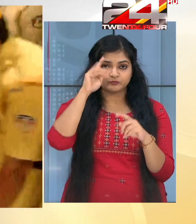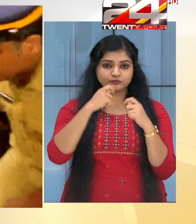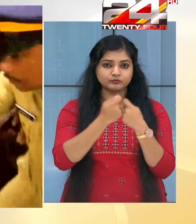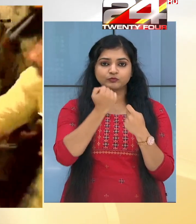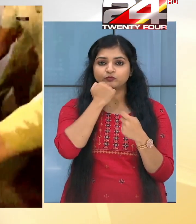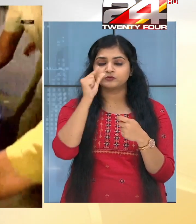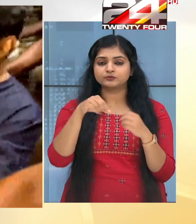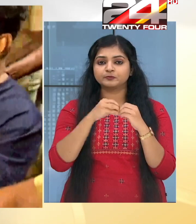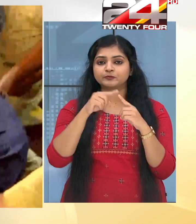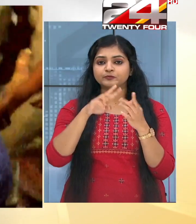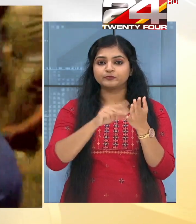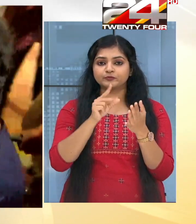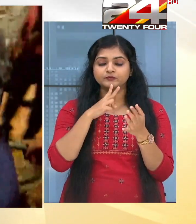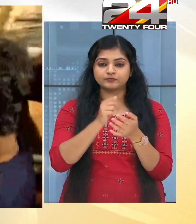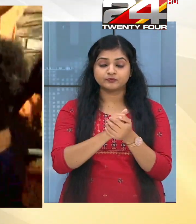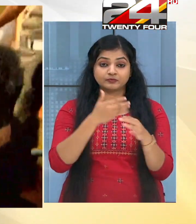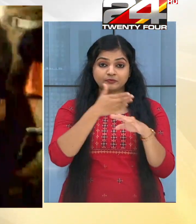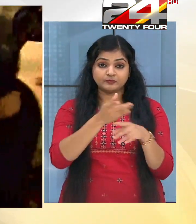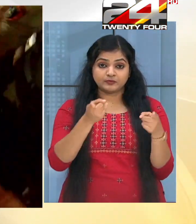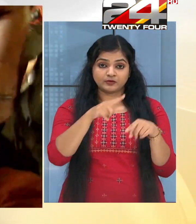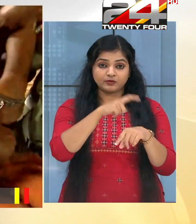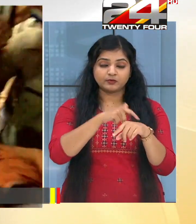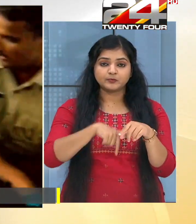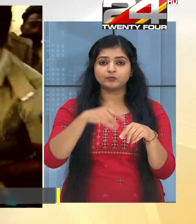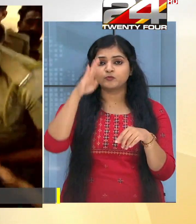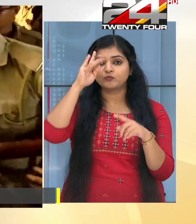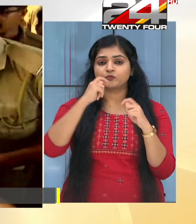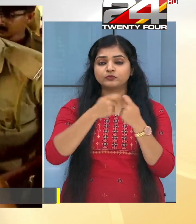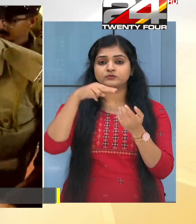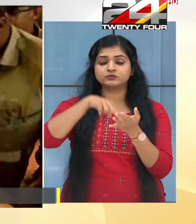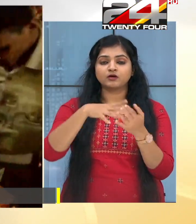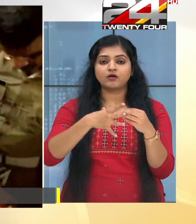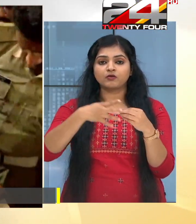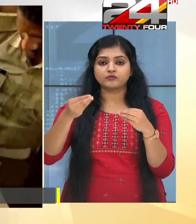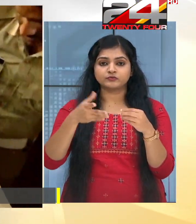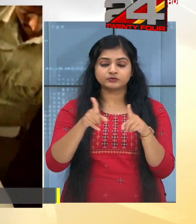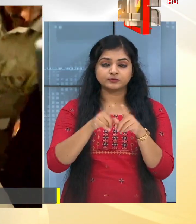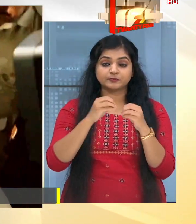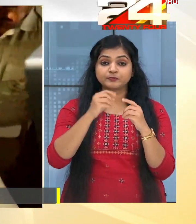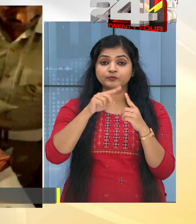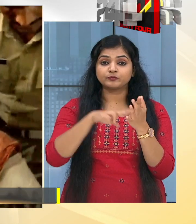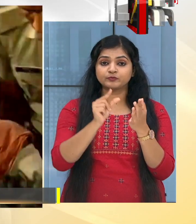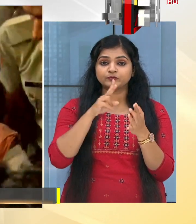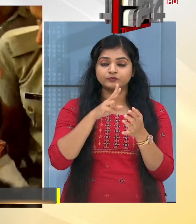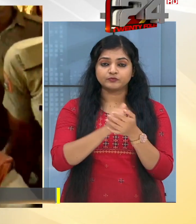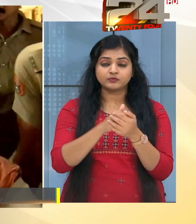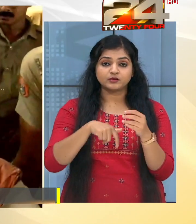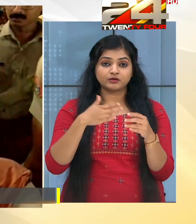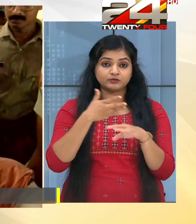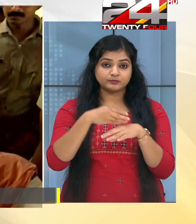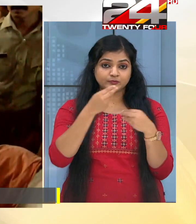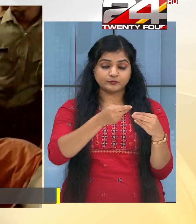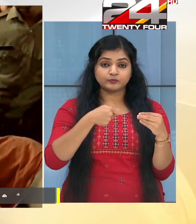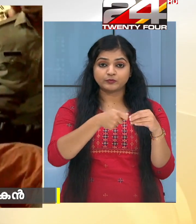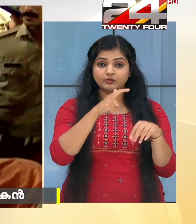നടക്കുമ്പോൾ പോലീസ് കാഷ്വാലിറ്റിക്കും പുറത്താണ് നിന്നതെന്ന് ബിനു ആരോപിച്ചു. അക്രമമുണ്ടായപ്പോൾ പോലീസ് പ്രതിരോധിക്കാൻ ശ്രമിച്ചില്ല, പുറകിലേക്ക് മാറിപ്പോവുകയാണ്